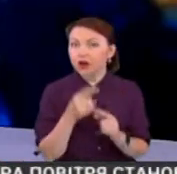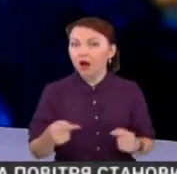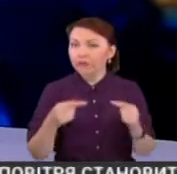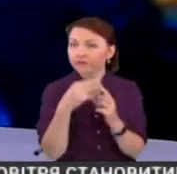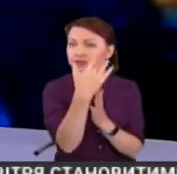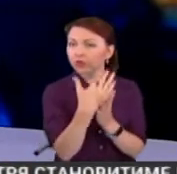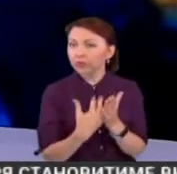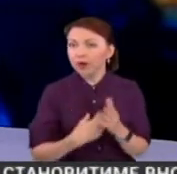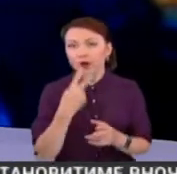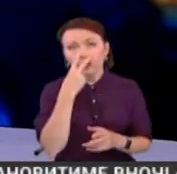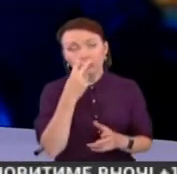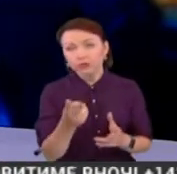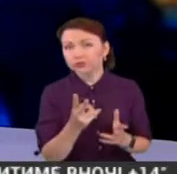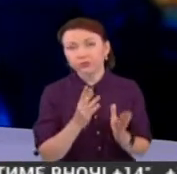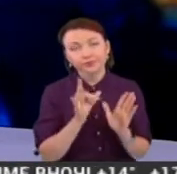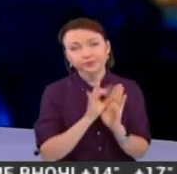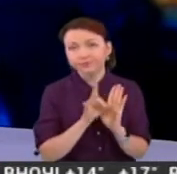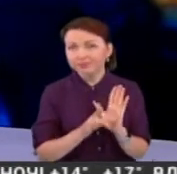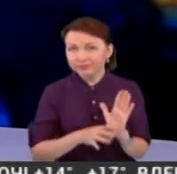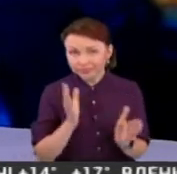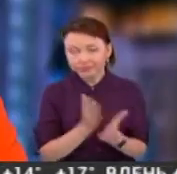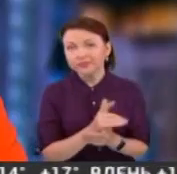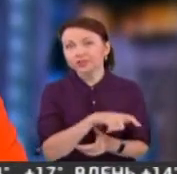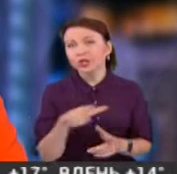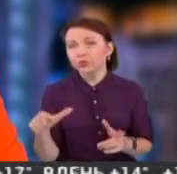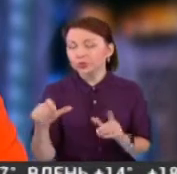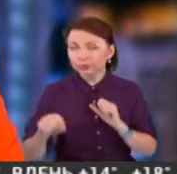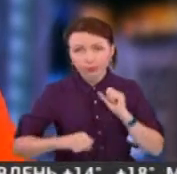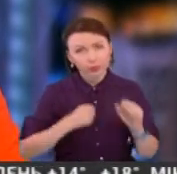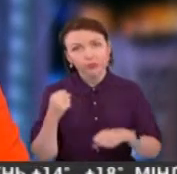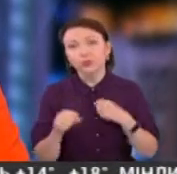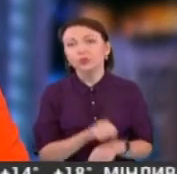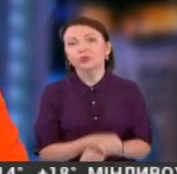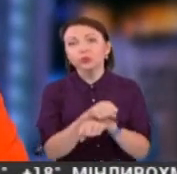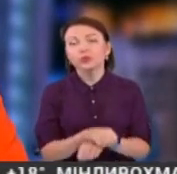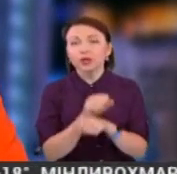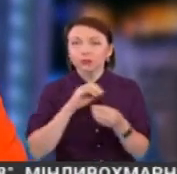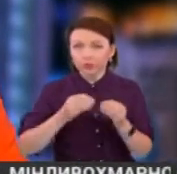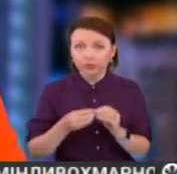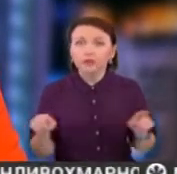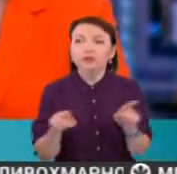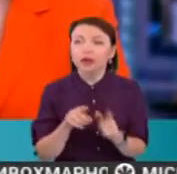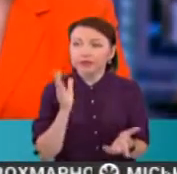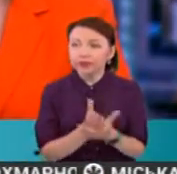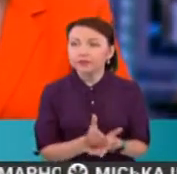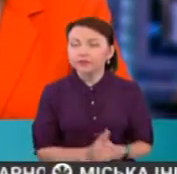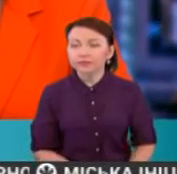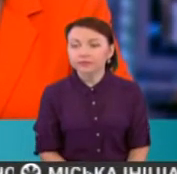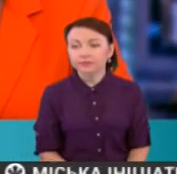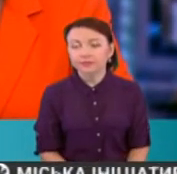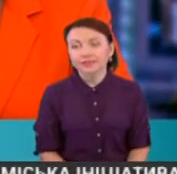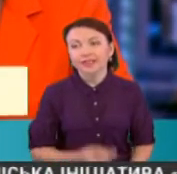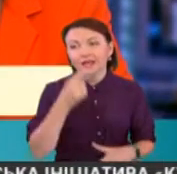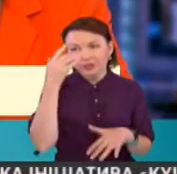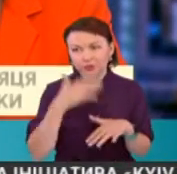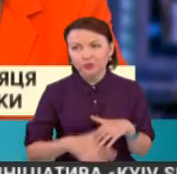бачимо прогалини і інформацію ту, яку бунтують люди. Зрештою, проблема така є. Ну,